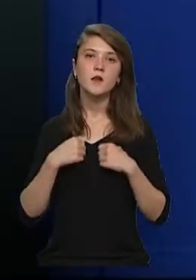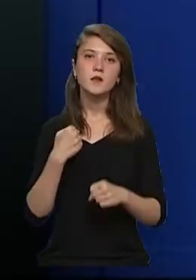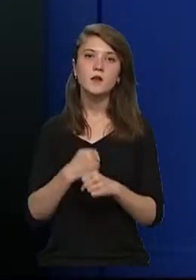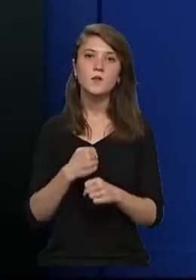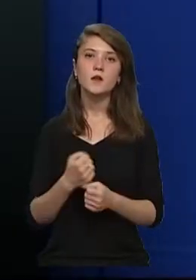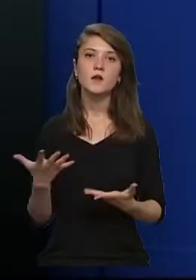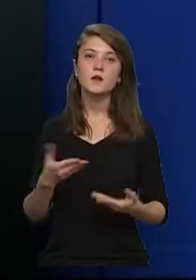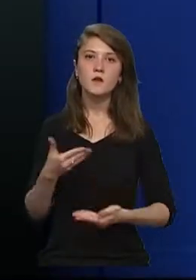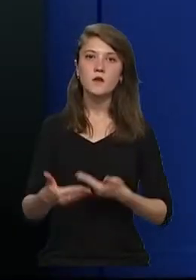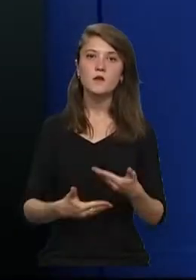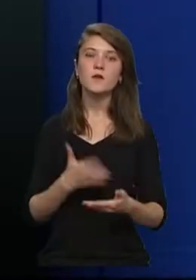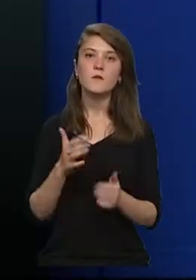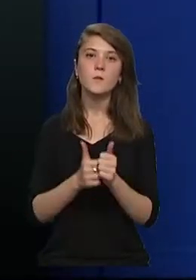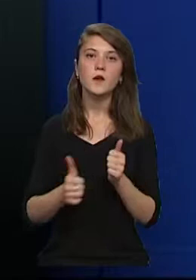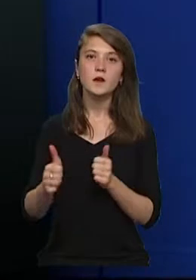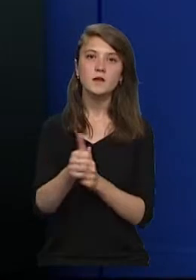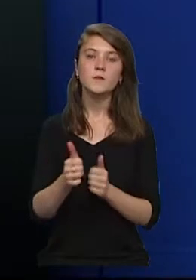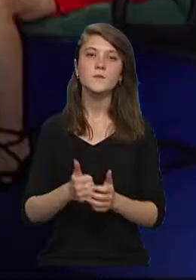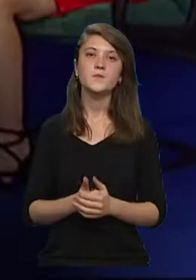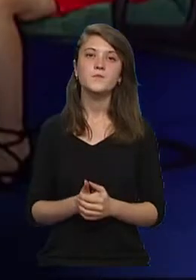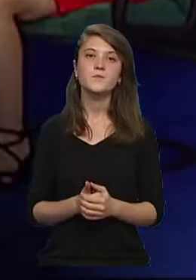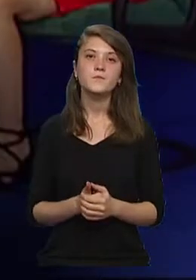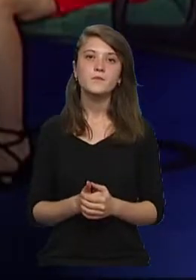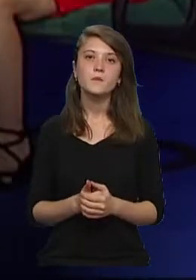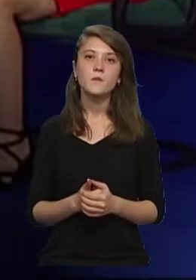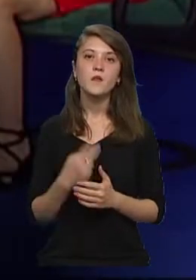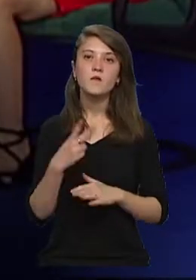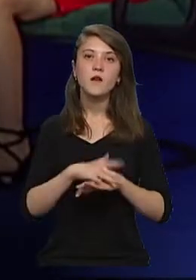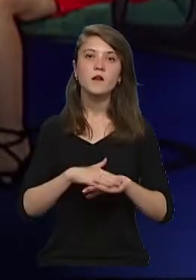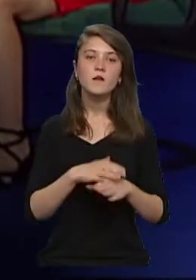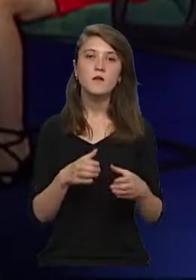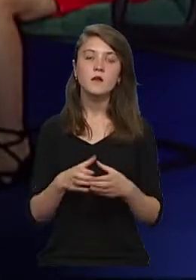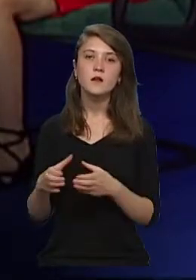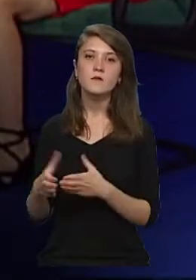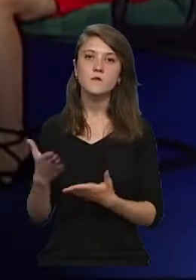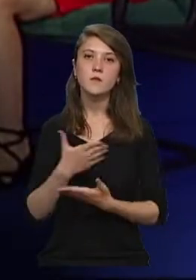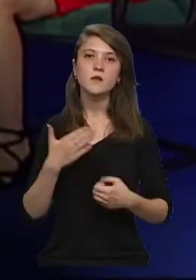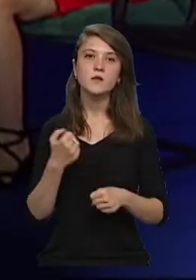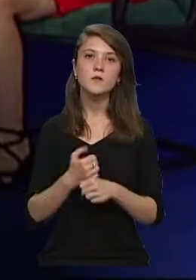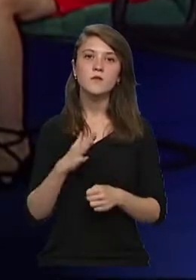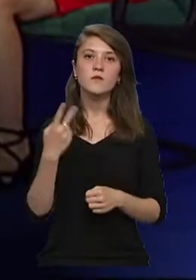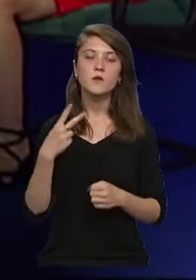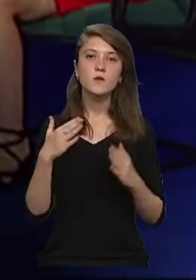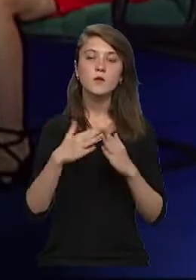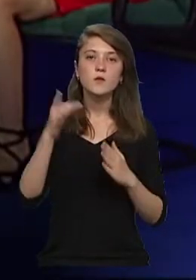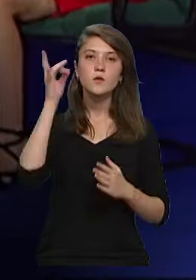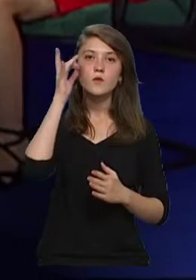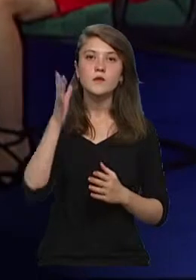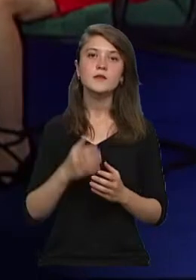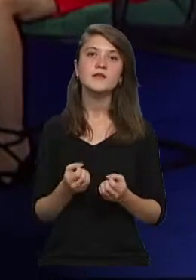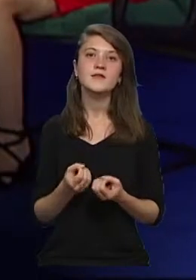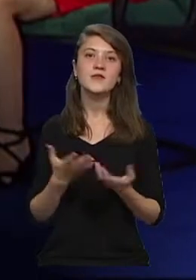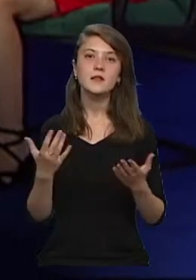якісь кроки в культурному просторі. Тобто, нас додавалися два народні колективи. Ми зробили по 20 будинках культури